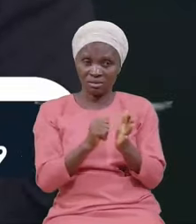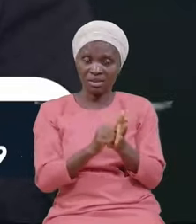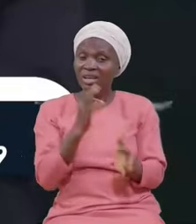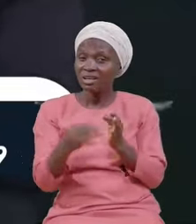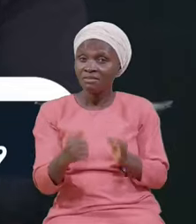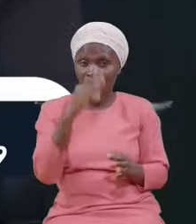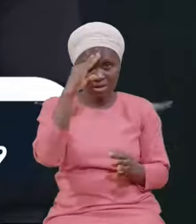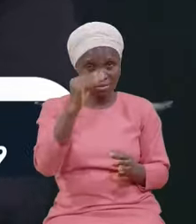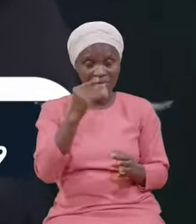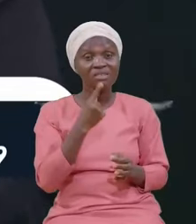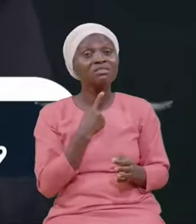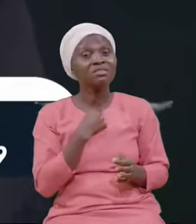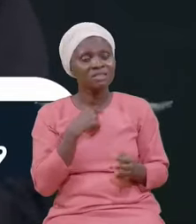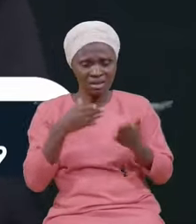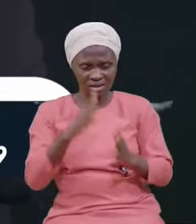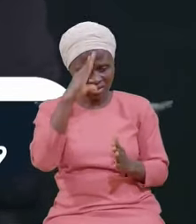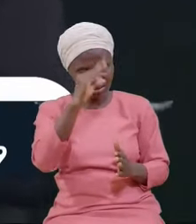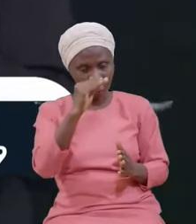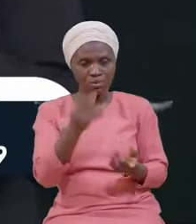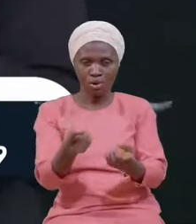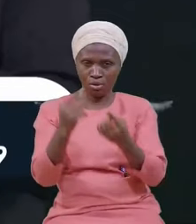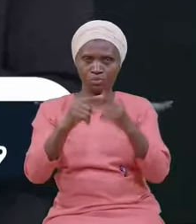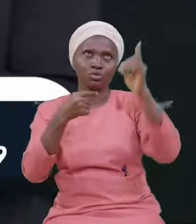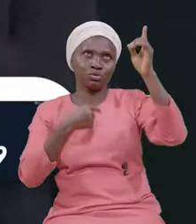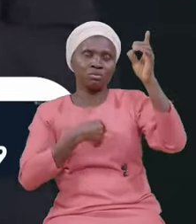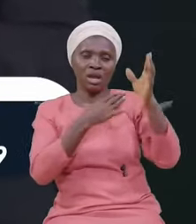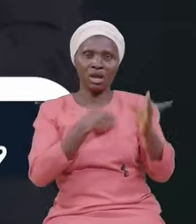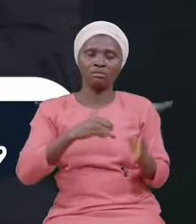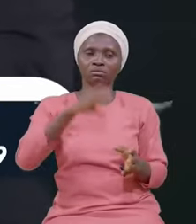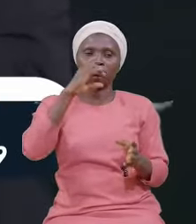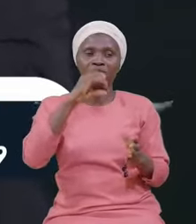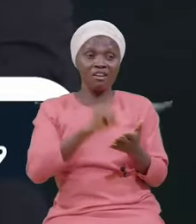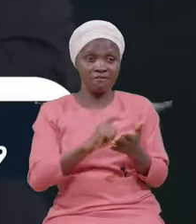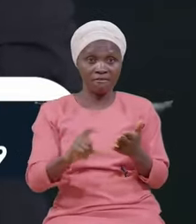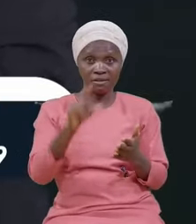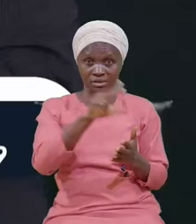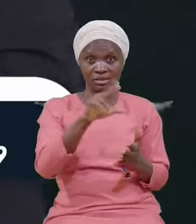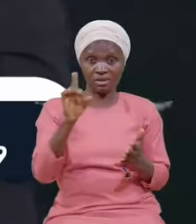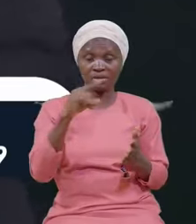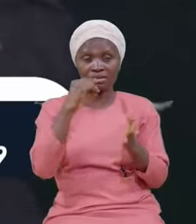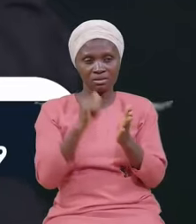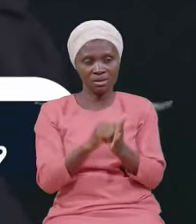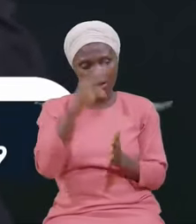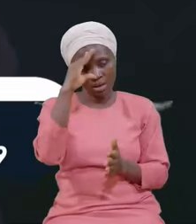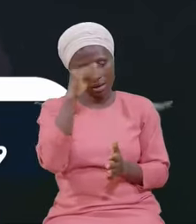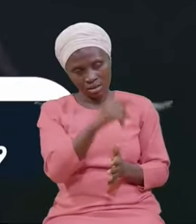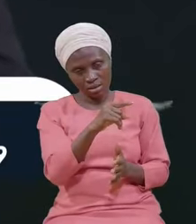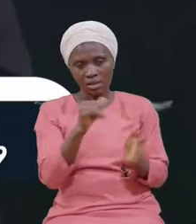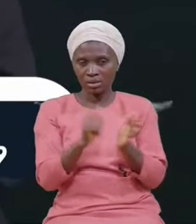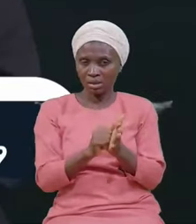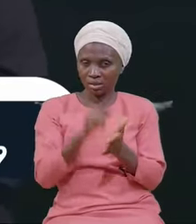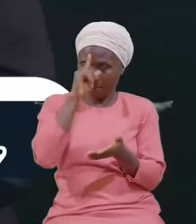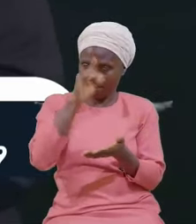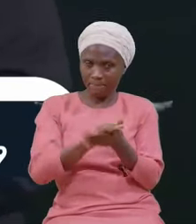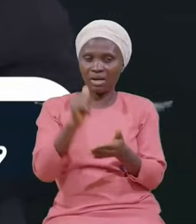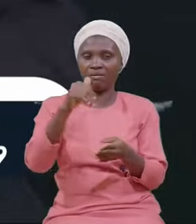moi et qu'il boive. » Verset 38, il dit, « Celui qui croit en moi, des fleuves